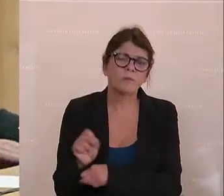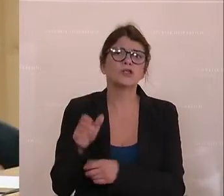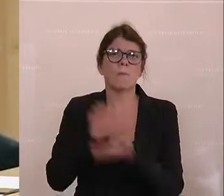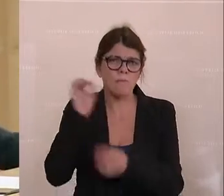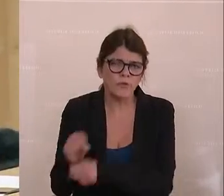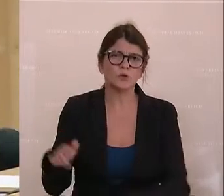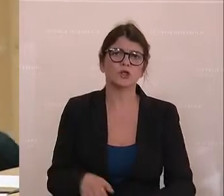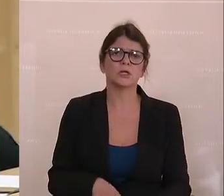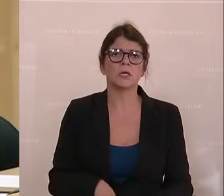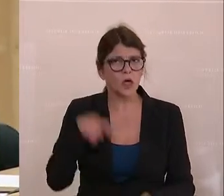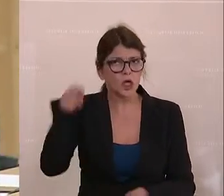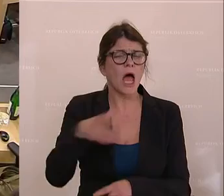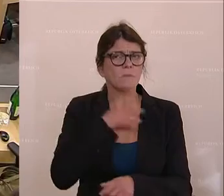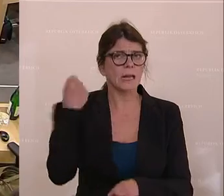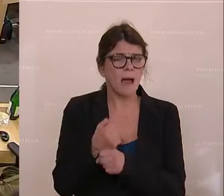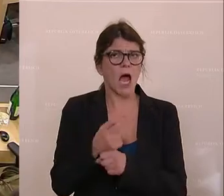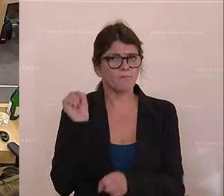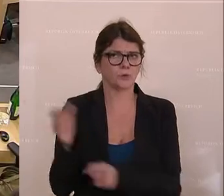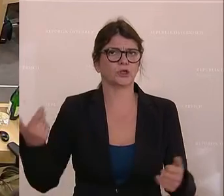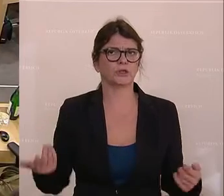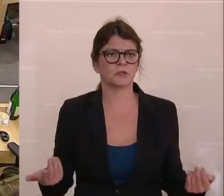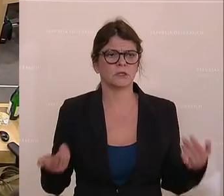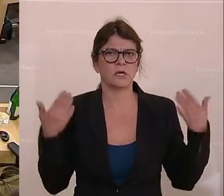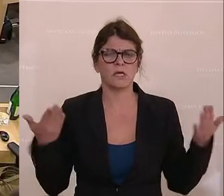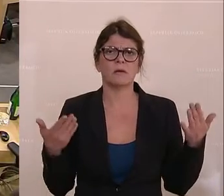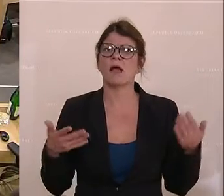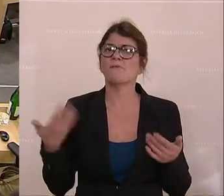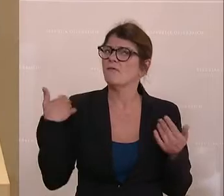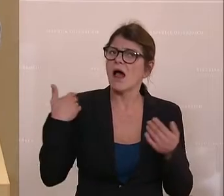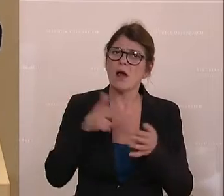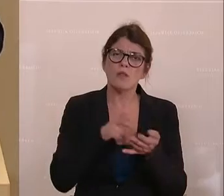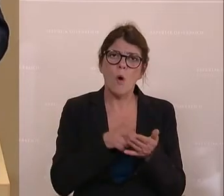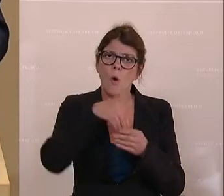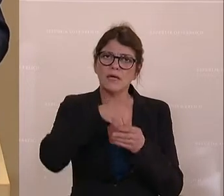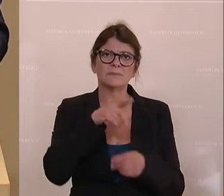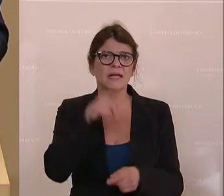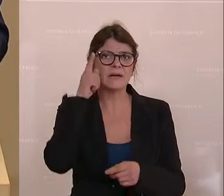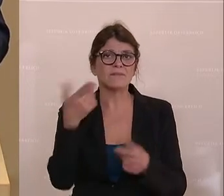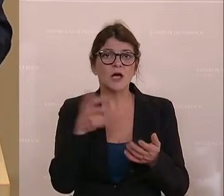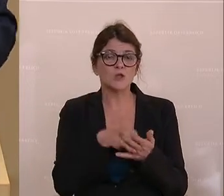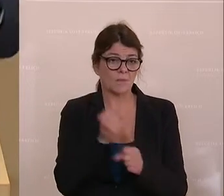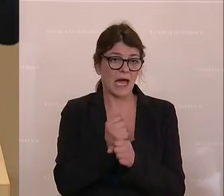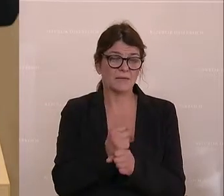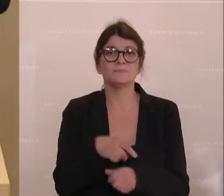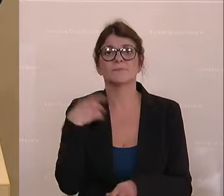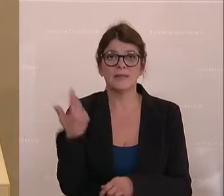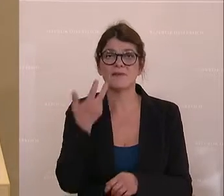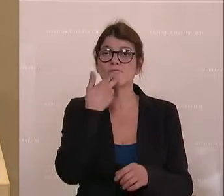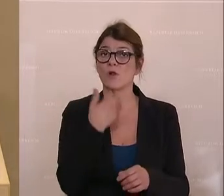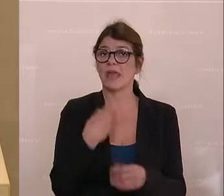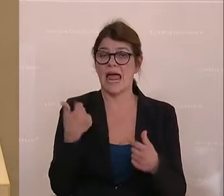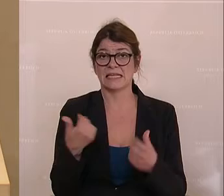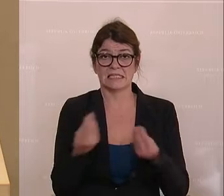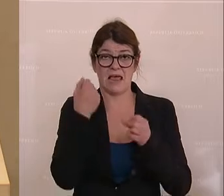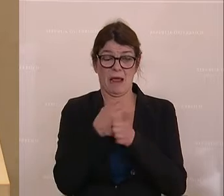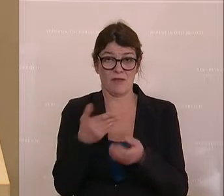bleibt Fusch und den habt ihr gemacht von dem her. Aber um was war es noch gegangen, dass man sieht, was sie noch gemacht hätten? Sie hätten nämlich jetzt eines gemacht